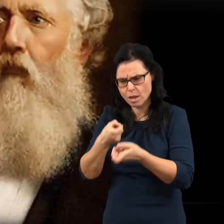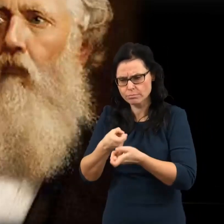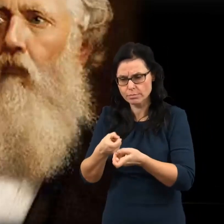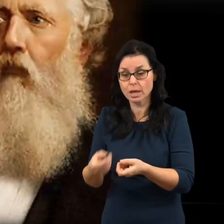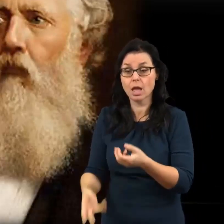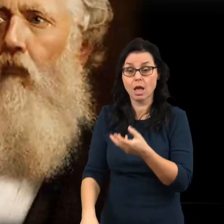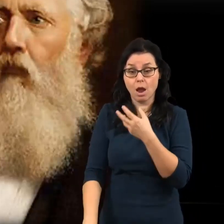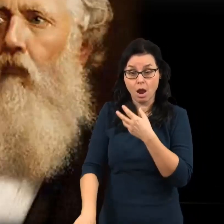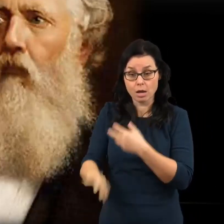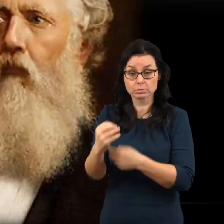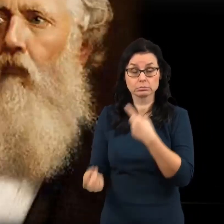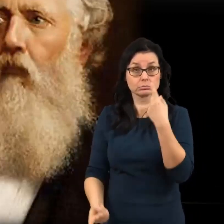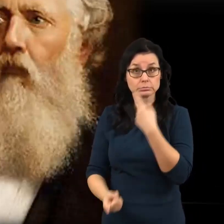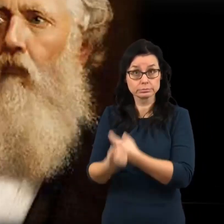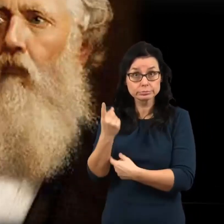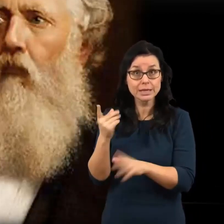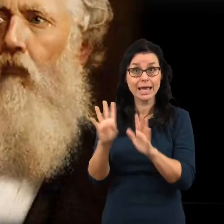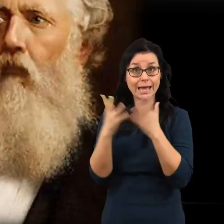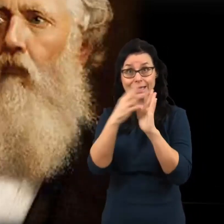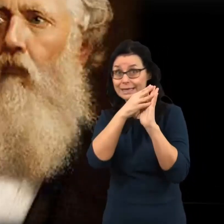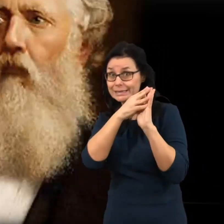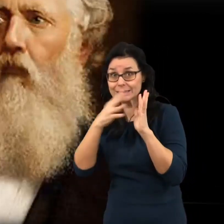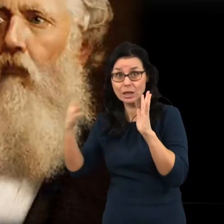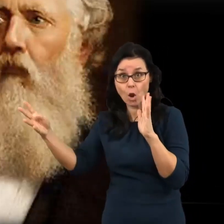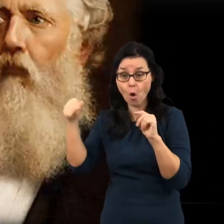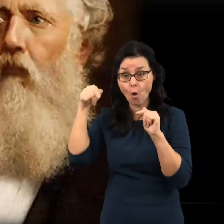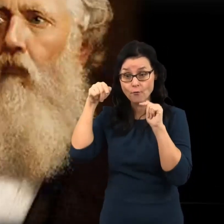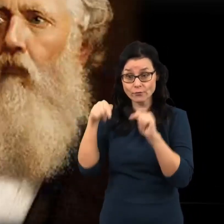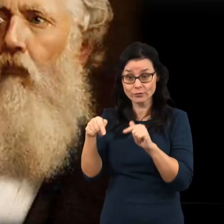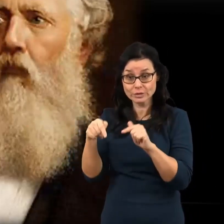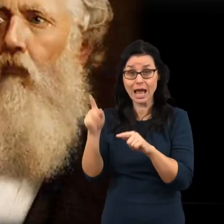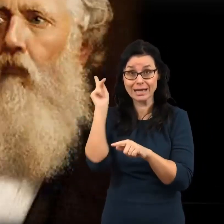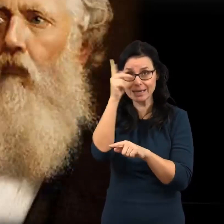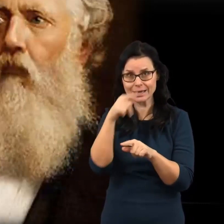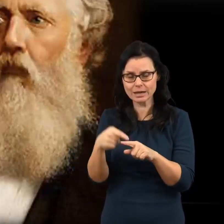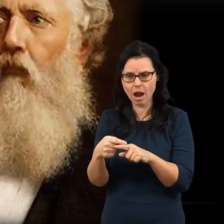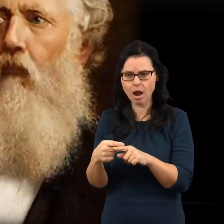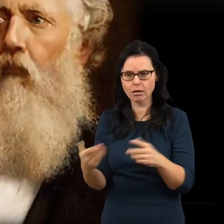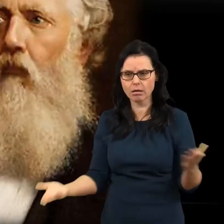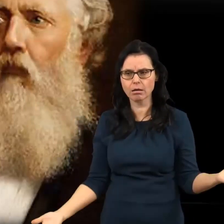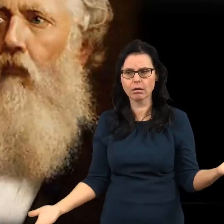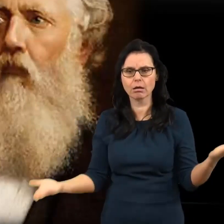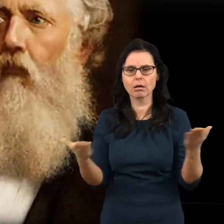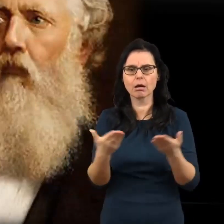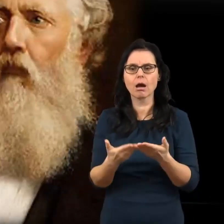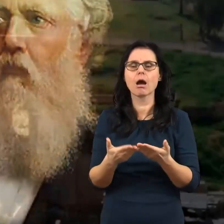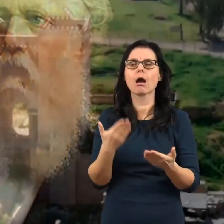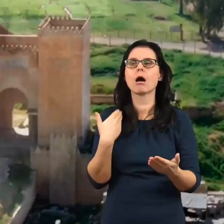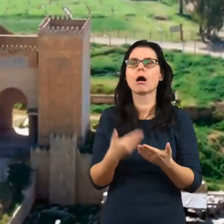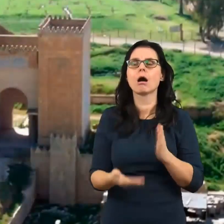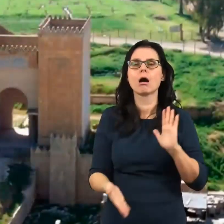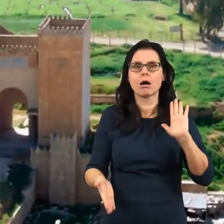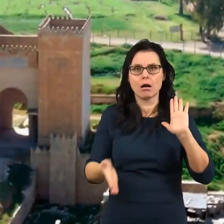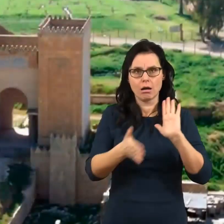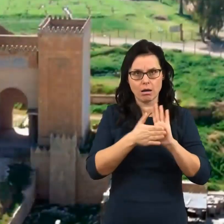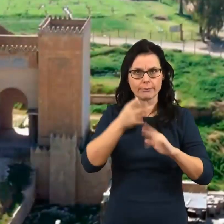objevil knihovnu tohoto zmíněného krále, tak o tom nikdo nemusí pochybovat.